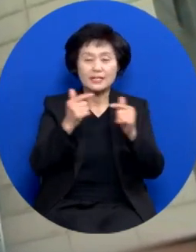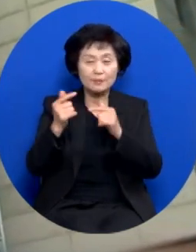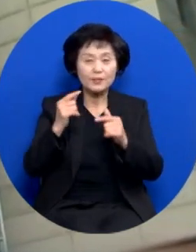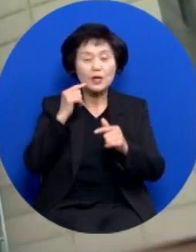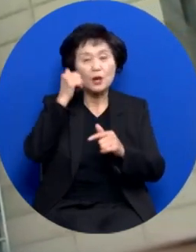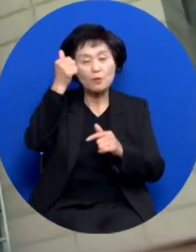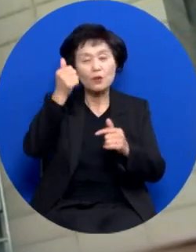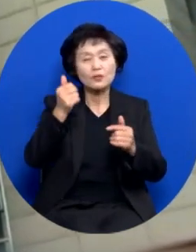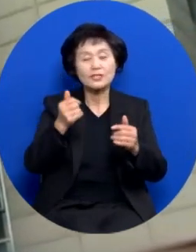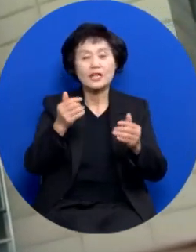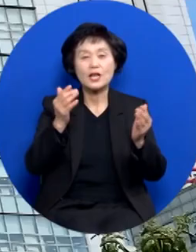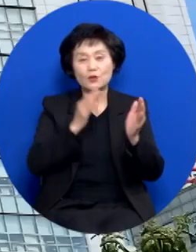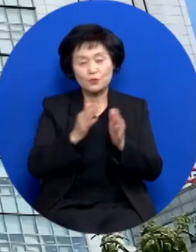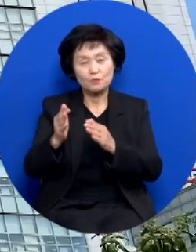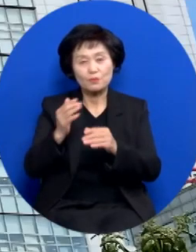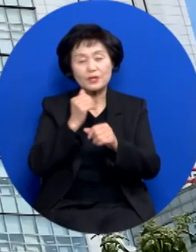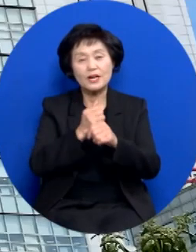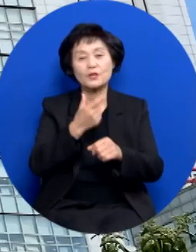기대한다고 밝혔습니다.